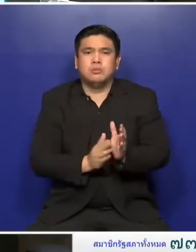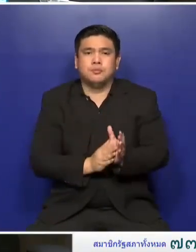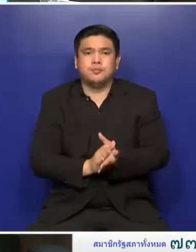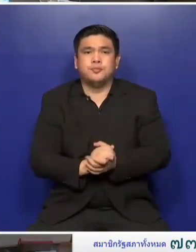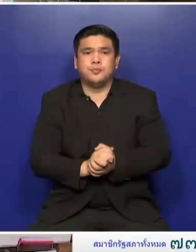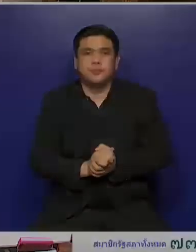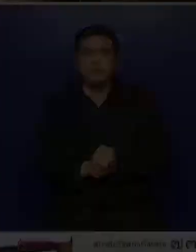ขอบคุณครับ